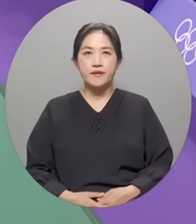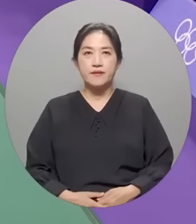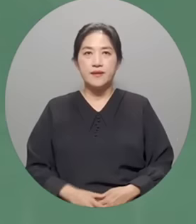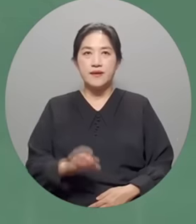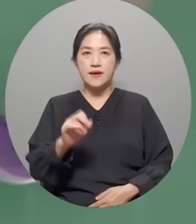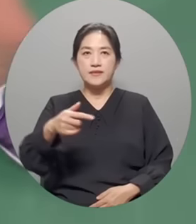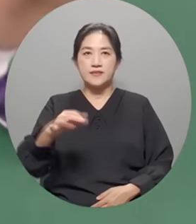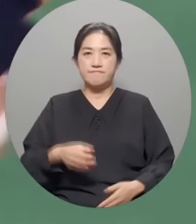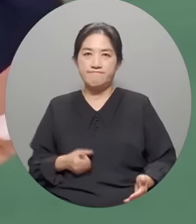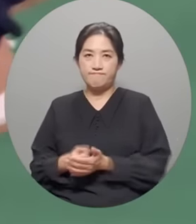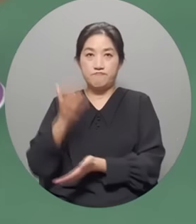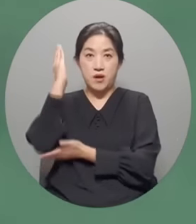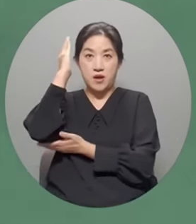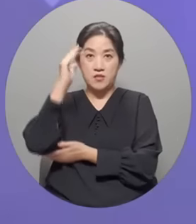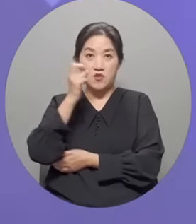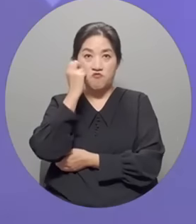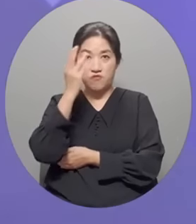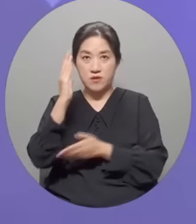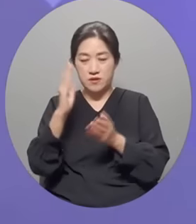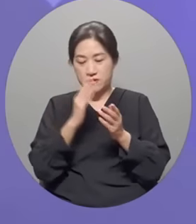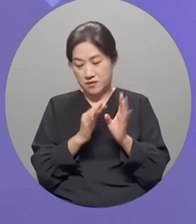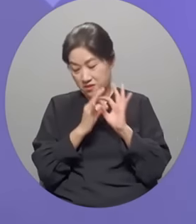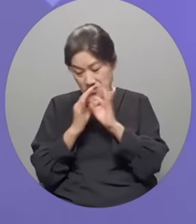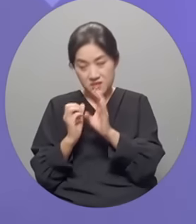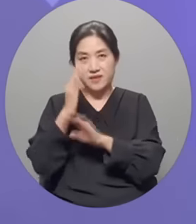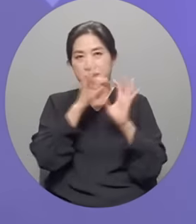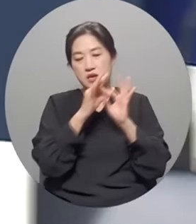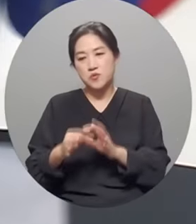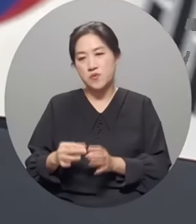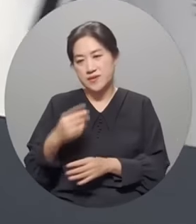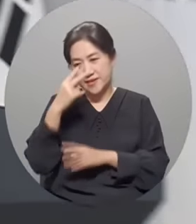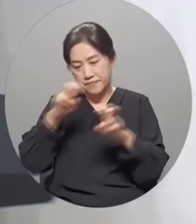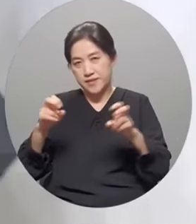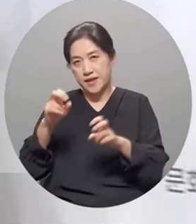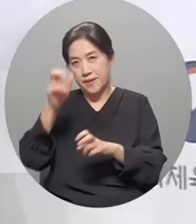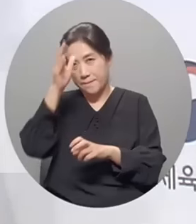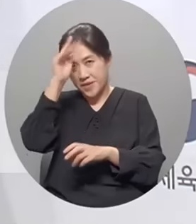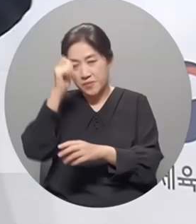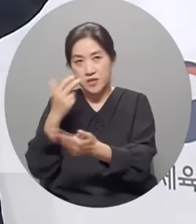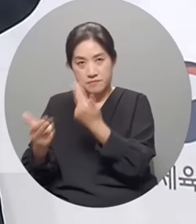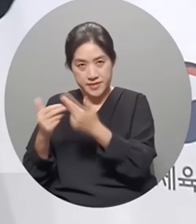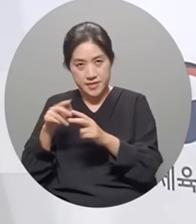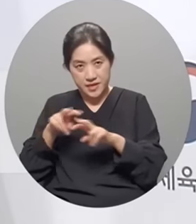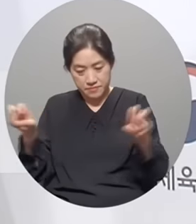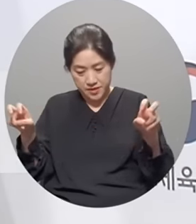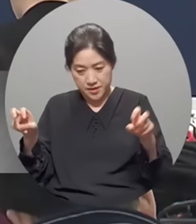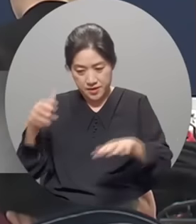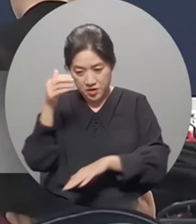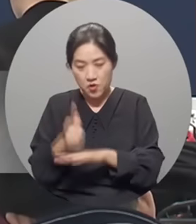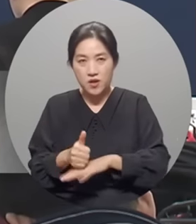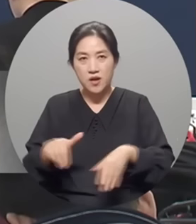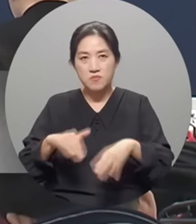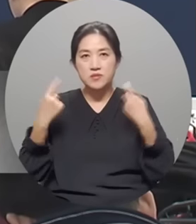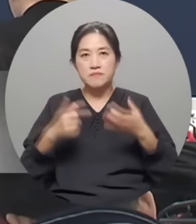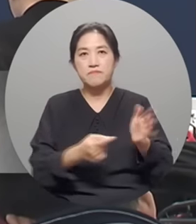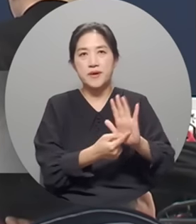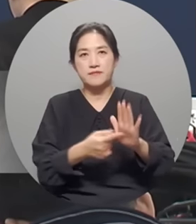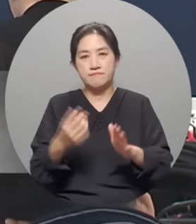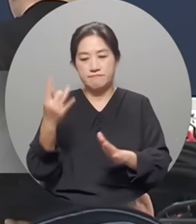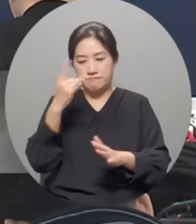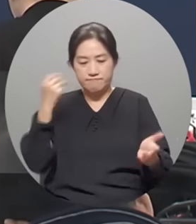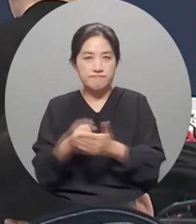안세영의 작심 발언 이후 두 달 넘게 이어진 배드민턴 협회의 감사. 문체부는 오늘 최종 감사 결과를 발표하고 특단의